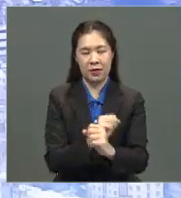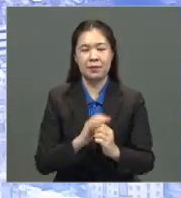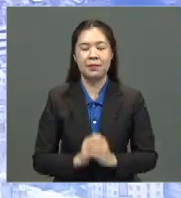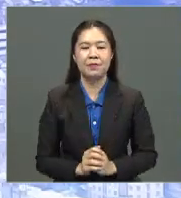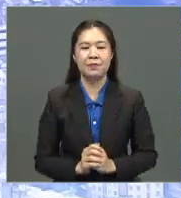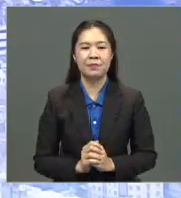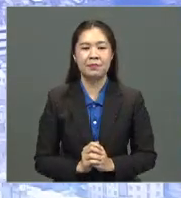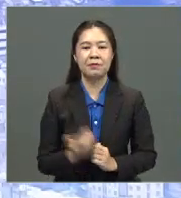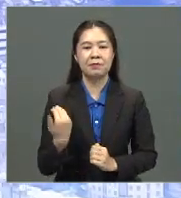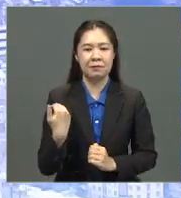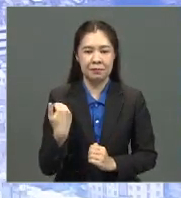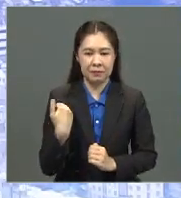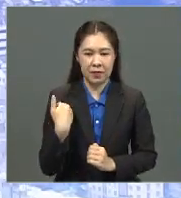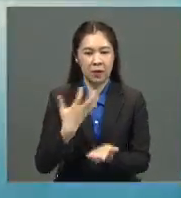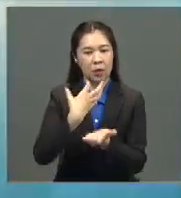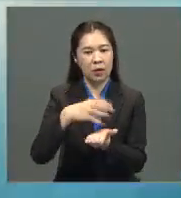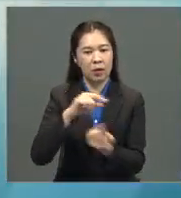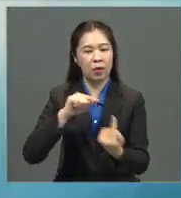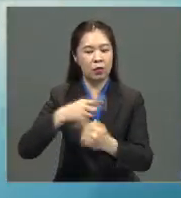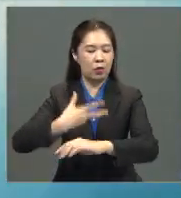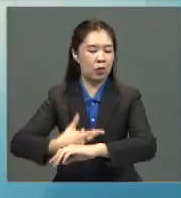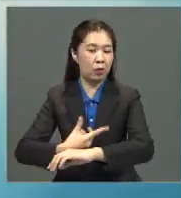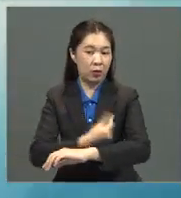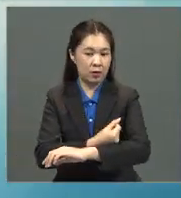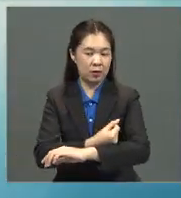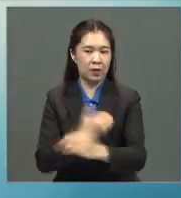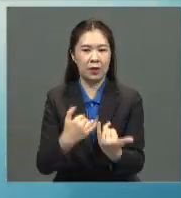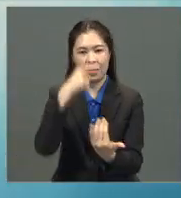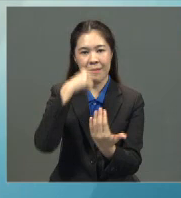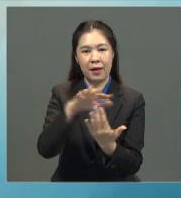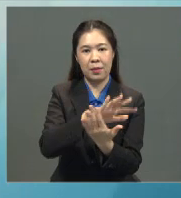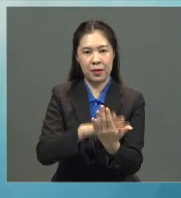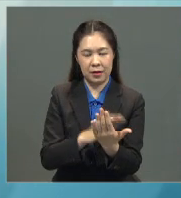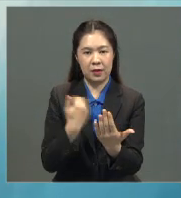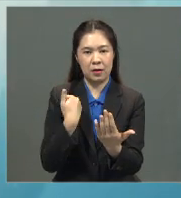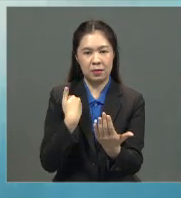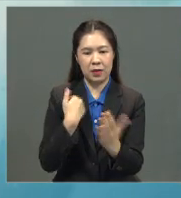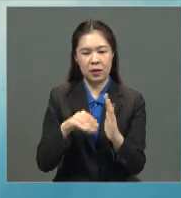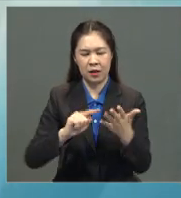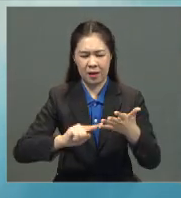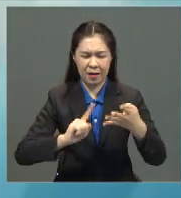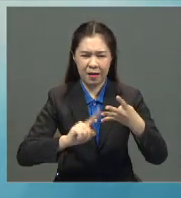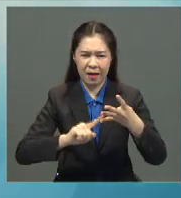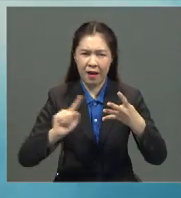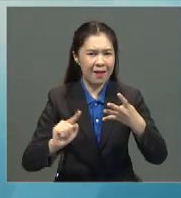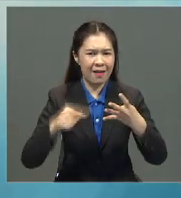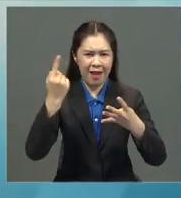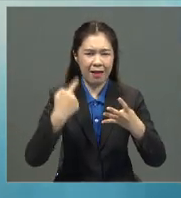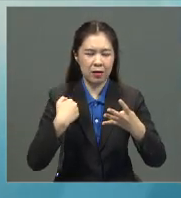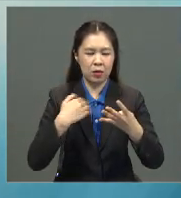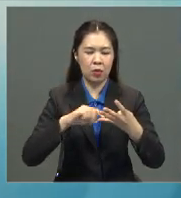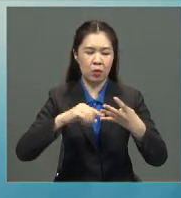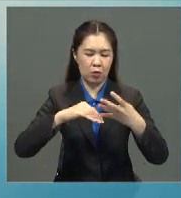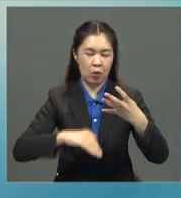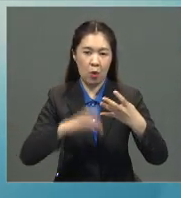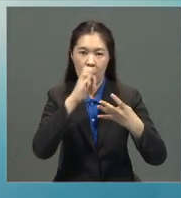รวมทั้งดีการรายงานความคืบหน้าเรื่องของวัคซีนซึ่งไทยตอนนี้อยู่ในเรียกว่าขั้นต้นเท่านั้นเองนะครับคือกากร